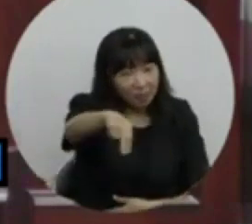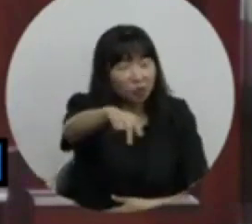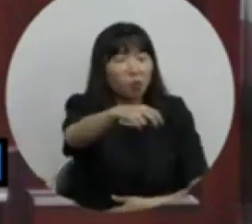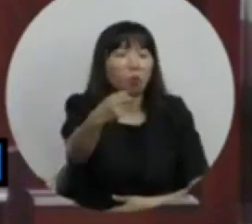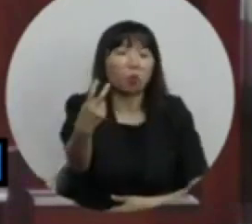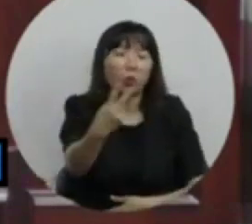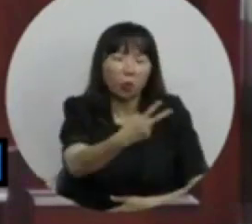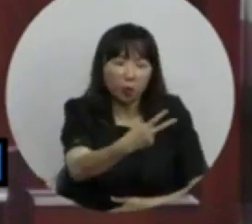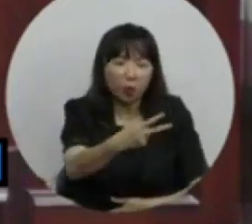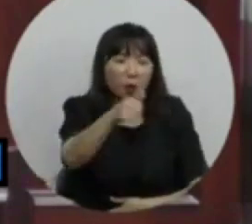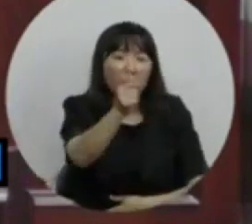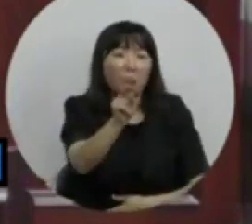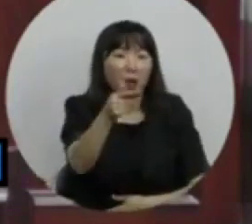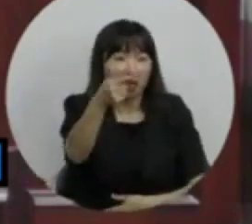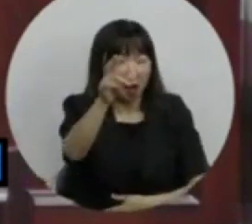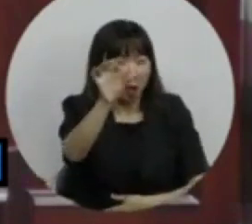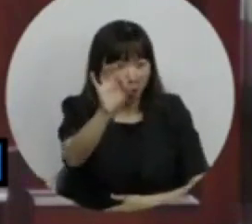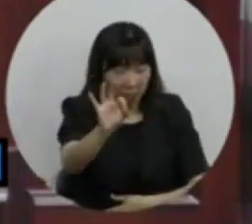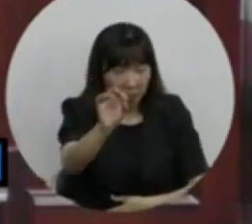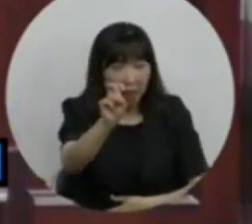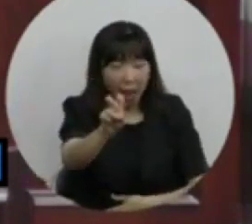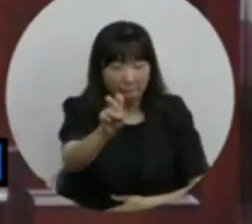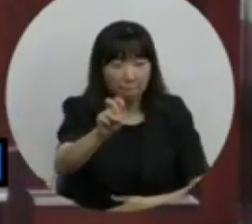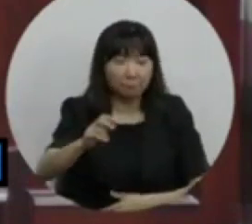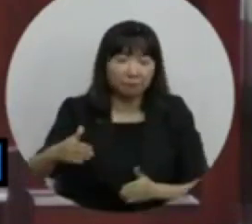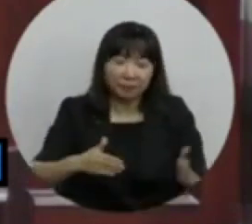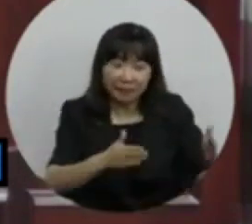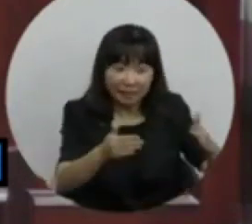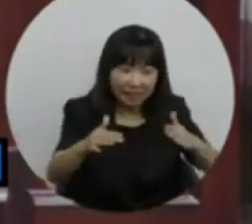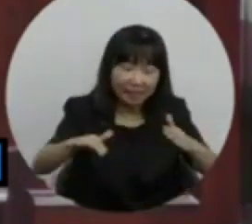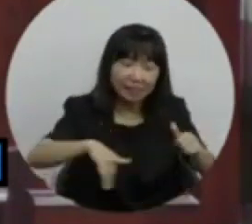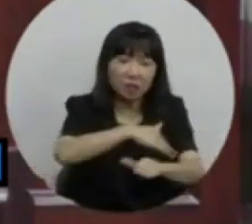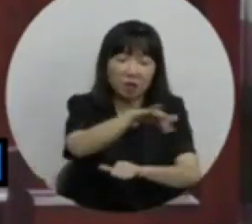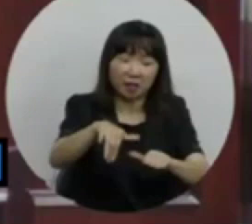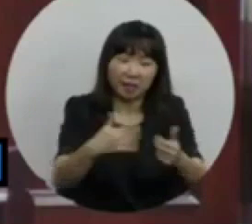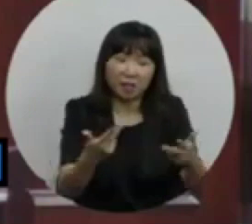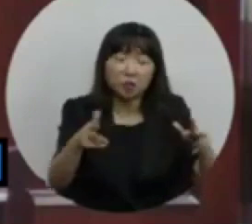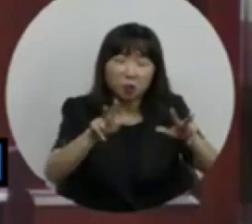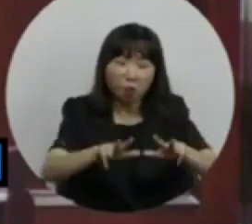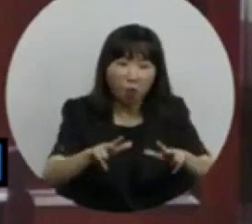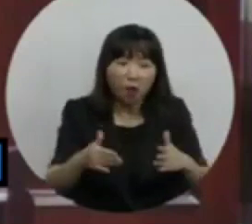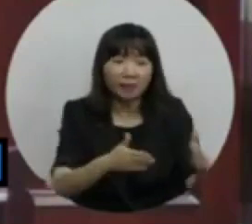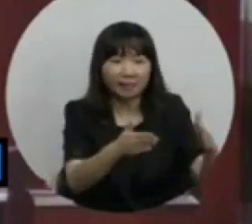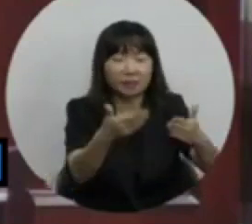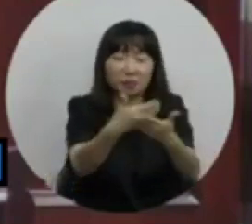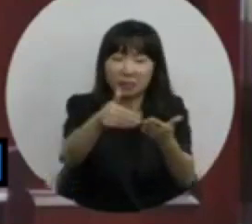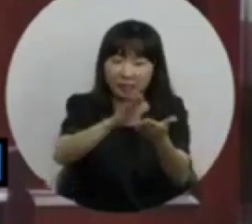현암둔치 공원화 사업 개장도 목전에 두고 막바지 공사를 진행하고 있습니다.